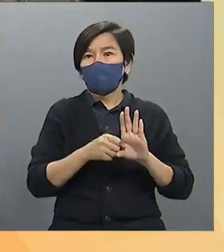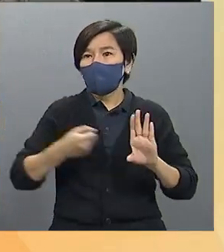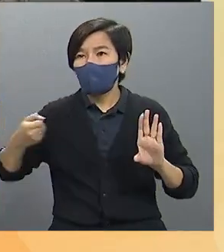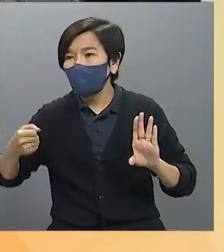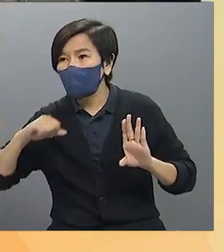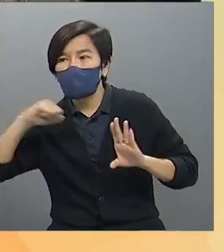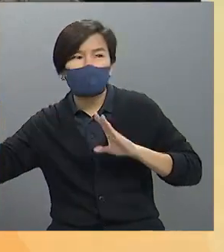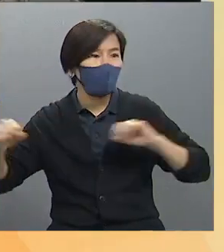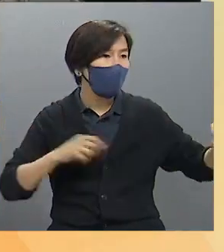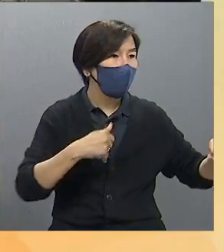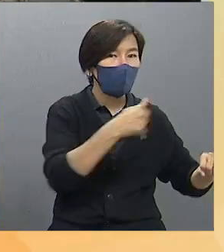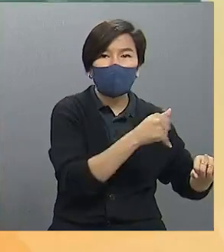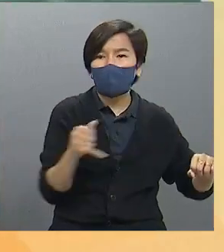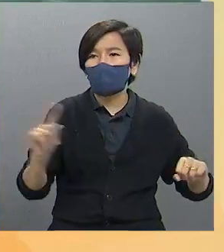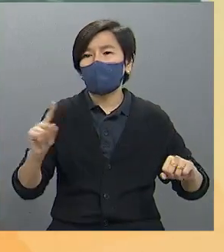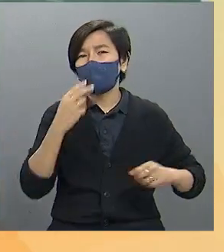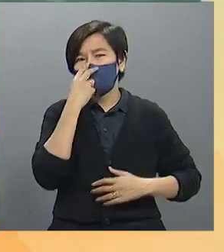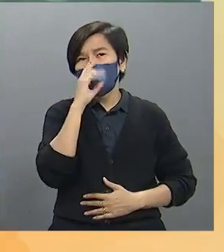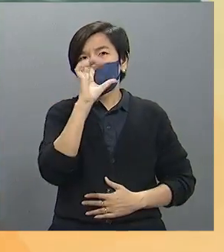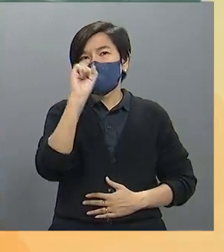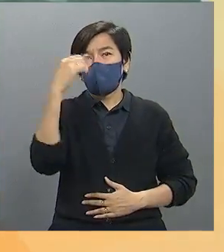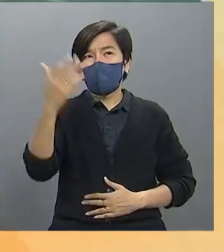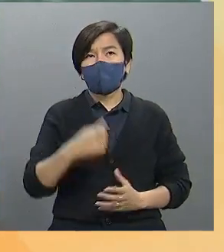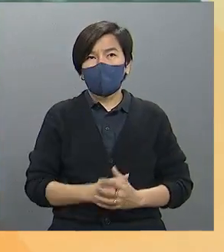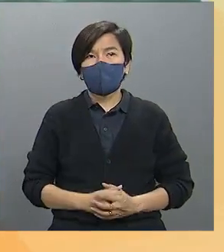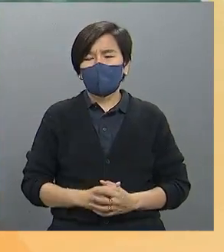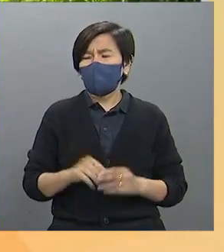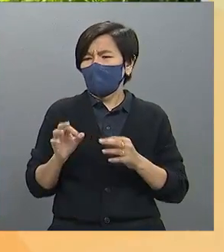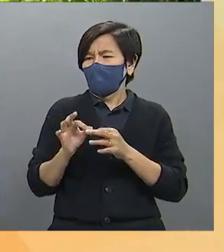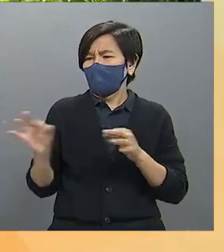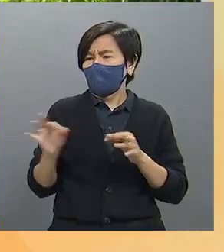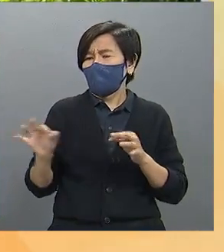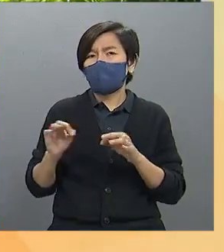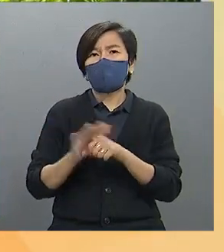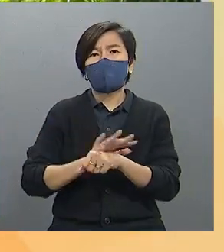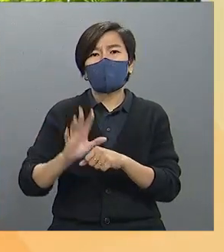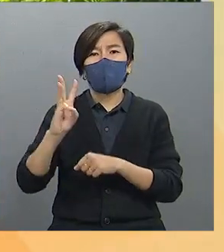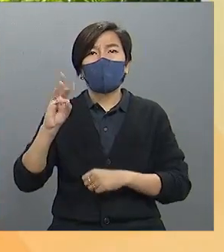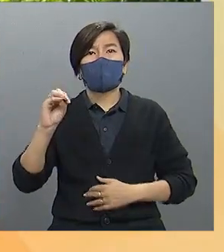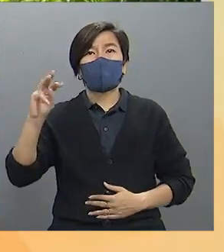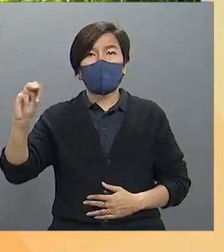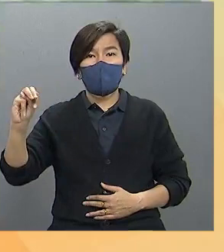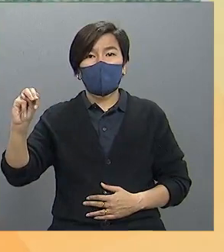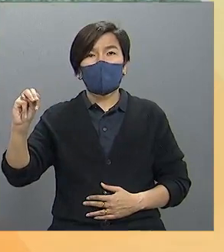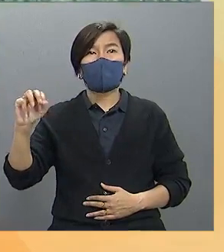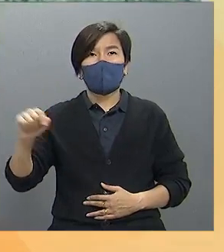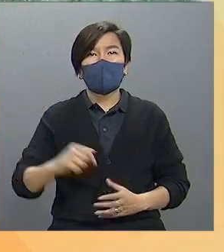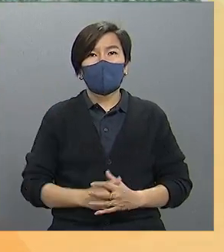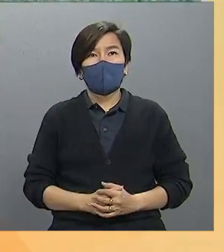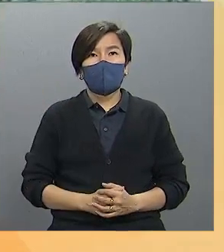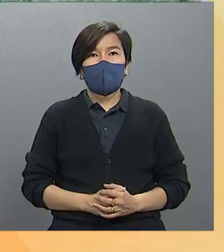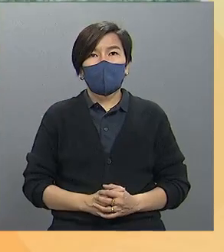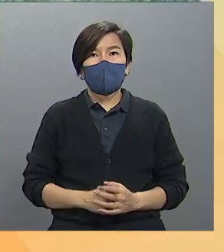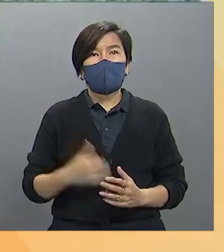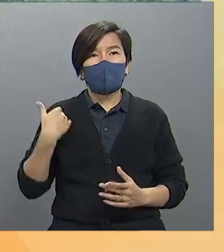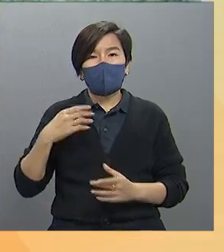ยปกติบันใดใใไฟจะห่างกไมเกิ 60 เมตรแล้วตัวอุปกรณ์พวกช่วยเช่นทางดับเพิ่ง